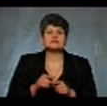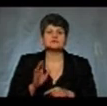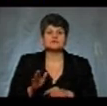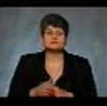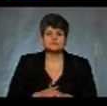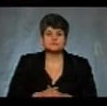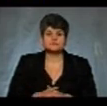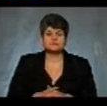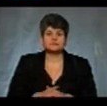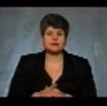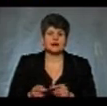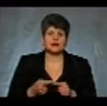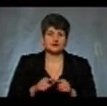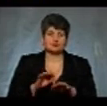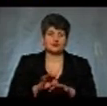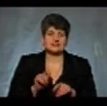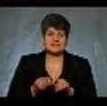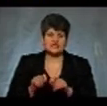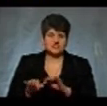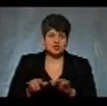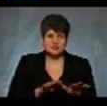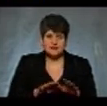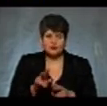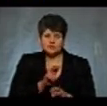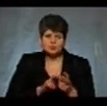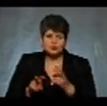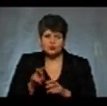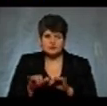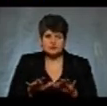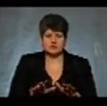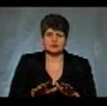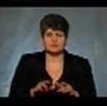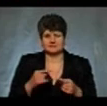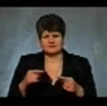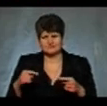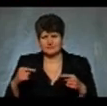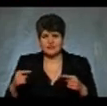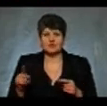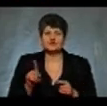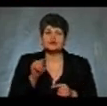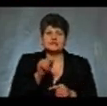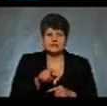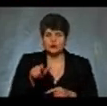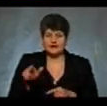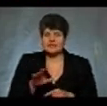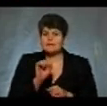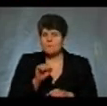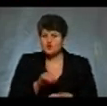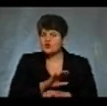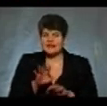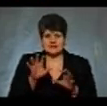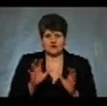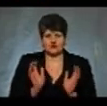відбуватися? Ну, для цього проводяться слідчі дії, оперативно-розшукові заходи, гласні, негласні, щодо тих осіб, які можуть незаконно